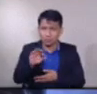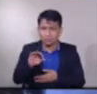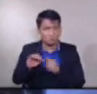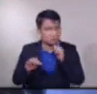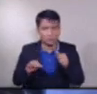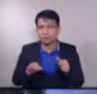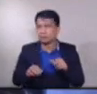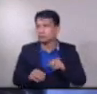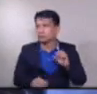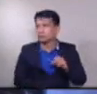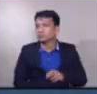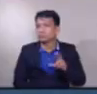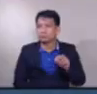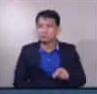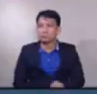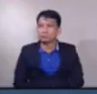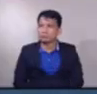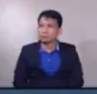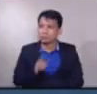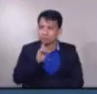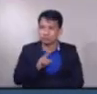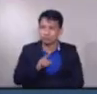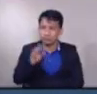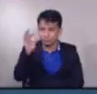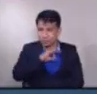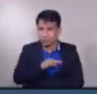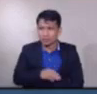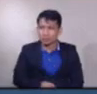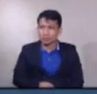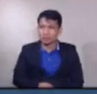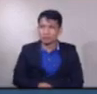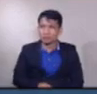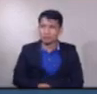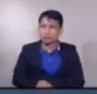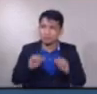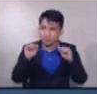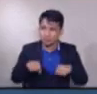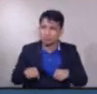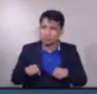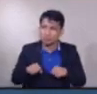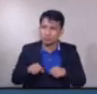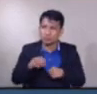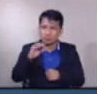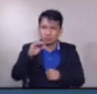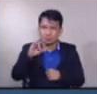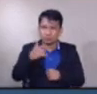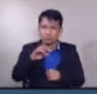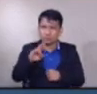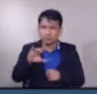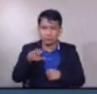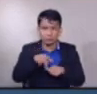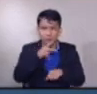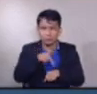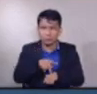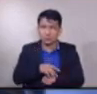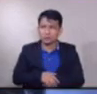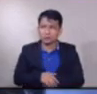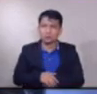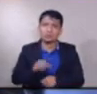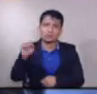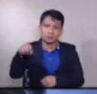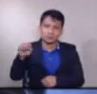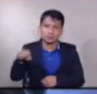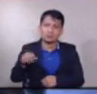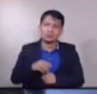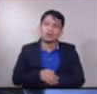po. Totoo o fake news? Naghahari pa rin ang mga oligarch sa Pilipinas. Yes,